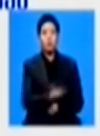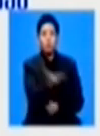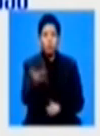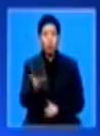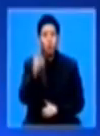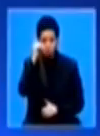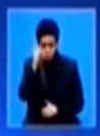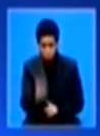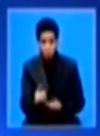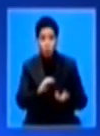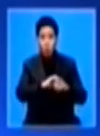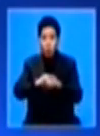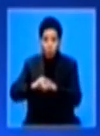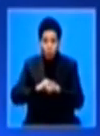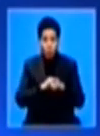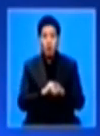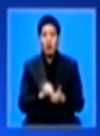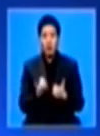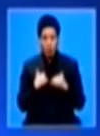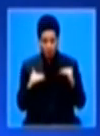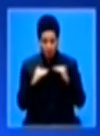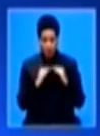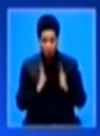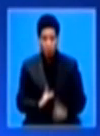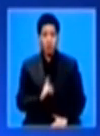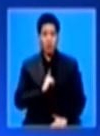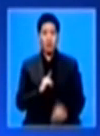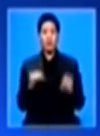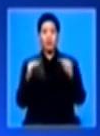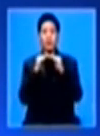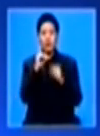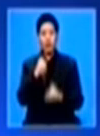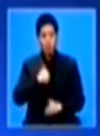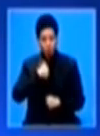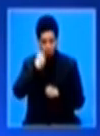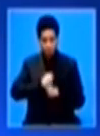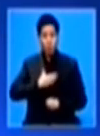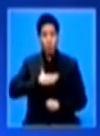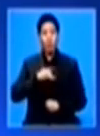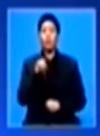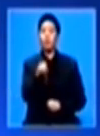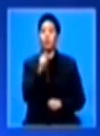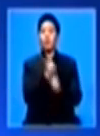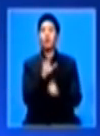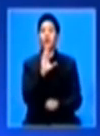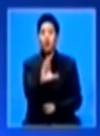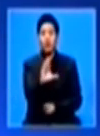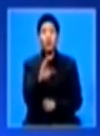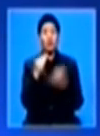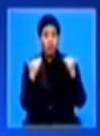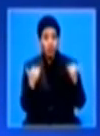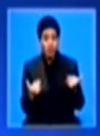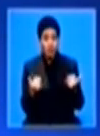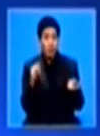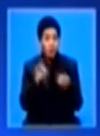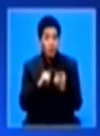ใจเองส่วนกฎหมายต่างๆที่ออกมาถ้าทุกคนมีเจตนาดีบริสุทธิ์ก็ไม่น่าจะเป็นกังวลไม่ต้องไปกลัวเพราะเขียน